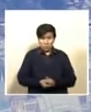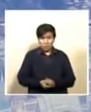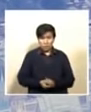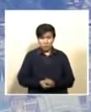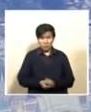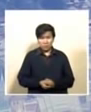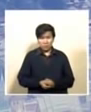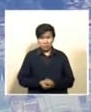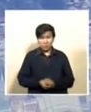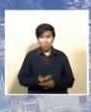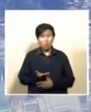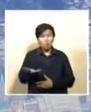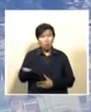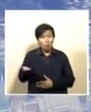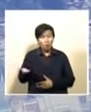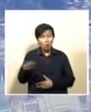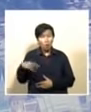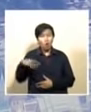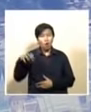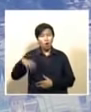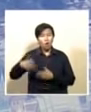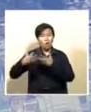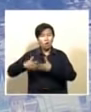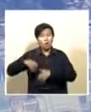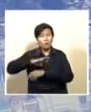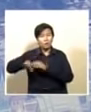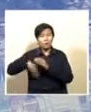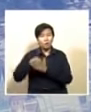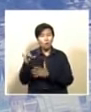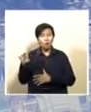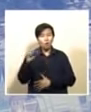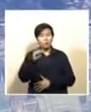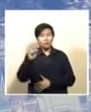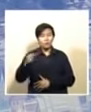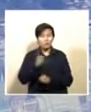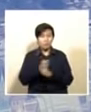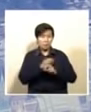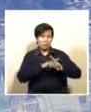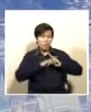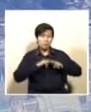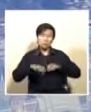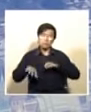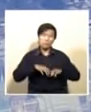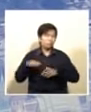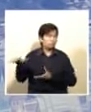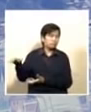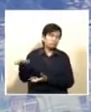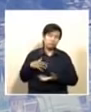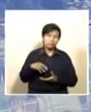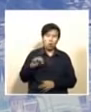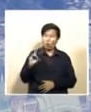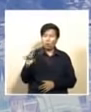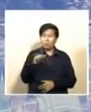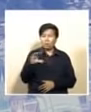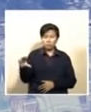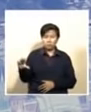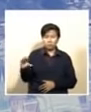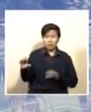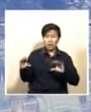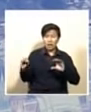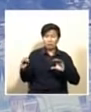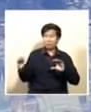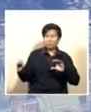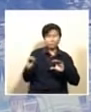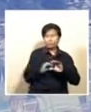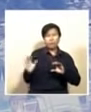ตัวเลขกำลังการผลิตของเราณวันนั้น 1.2 ล้านชิ้นในขณะที่เราบริหารจั